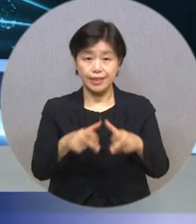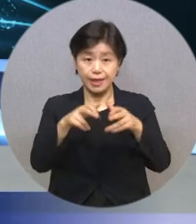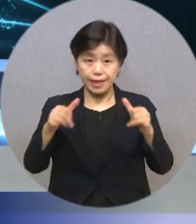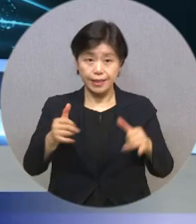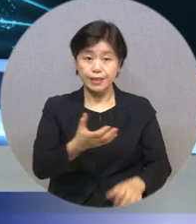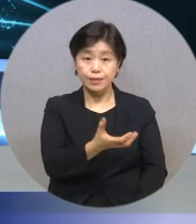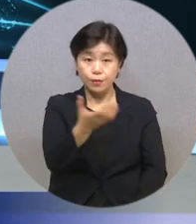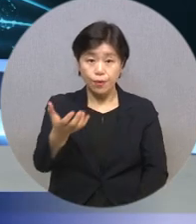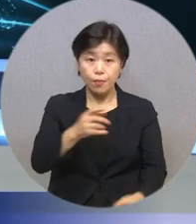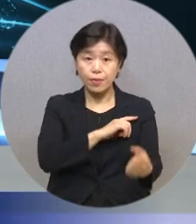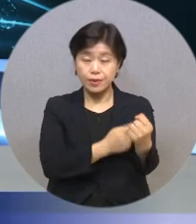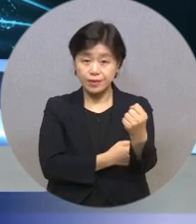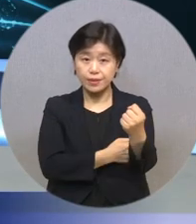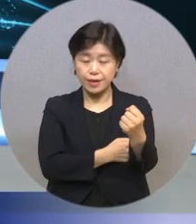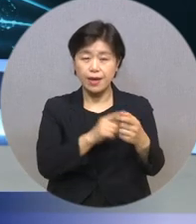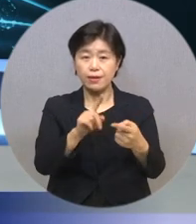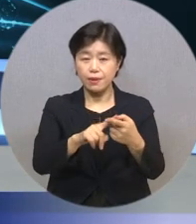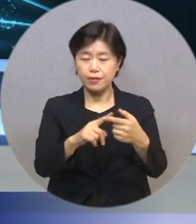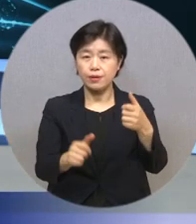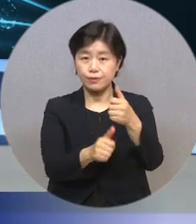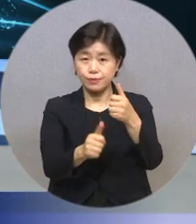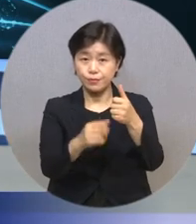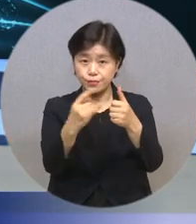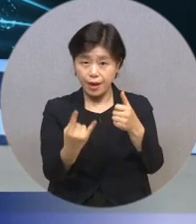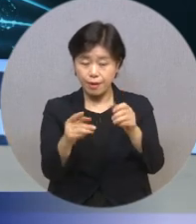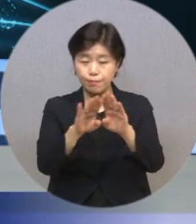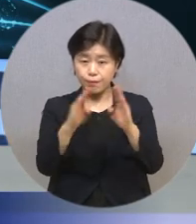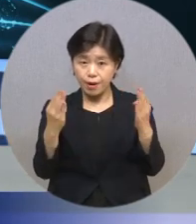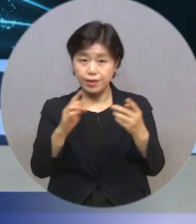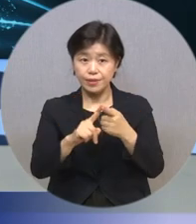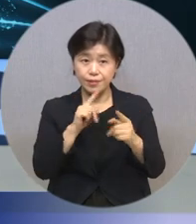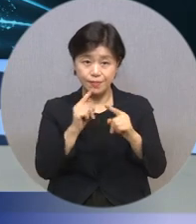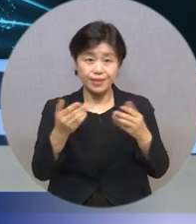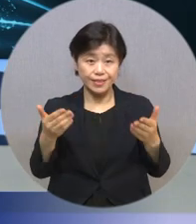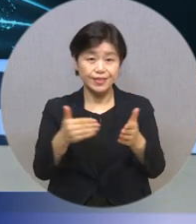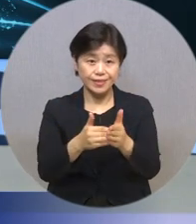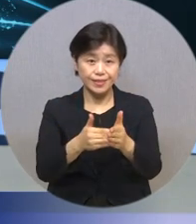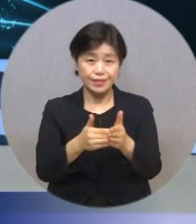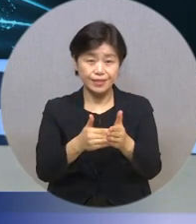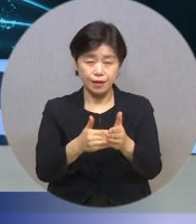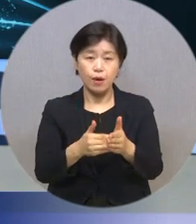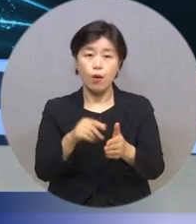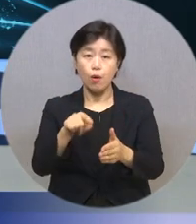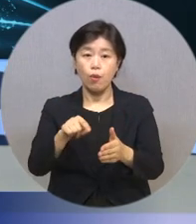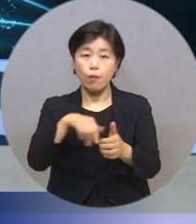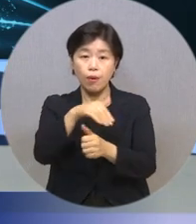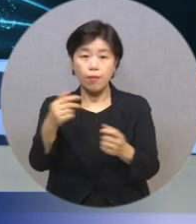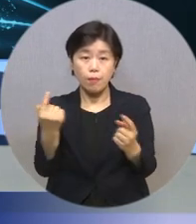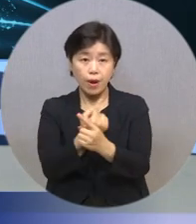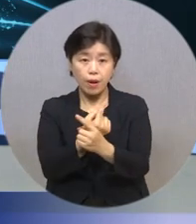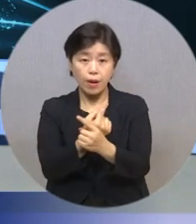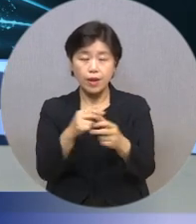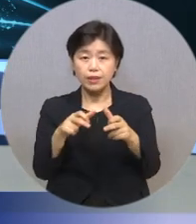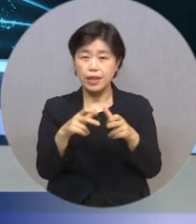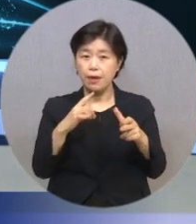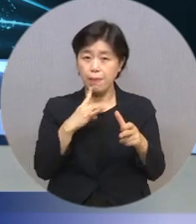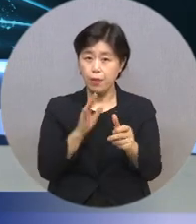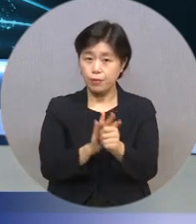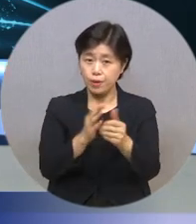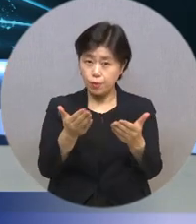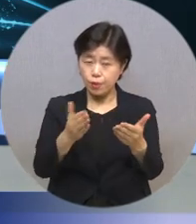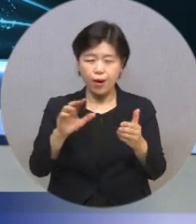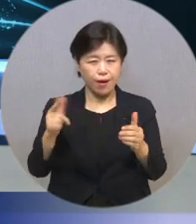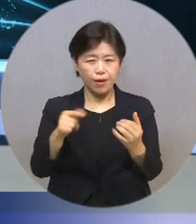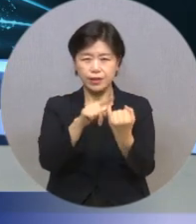장애인 이동편이 증진 특별위원회가 출범했다는 소식 전해드렸는데요 이동편익에서는 장애인뿐 아니라 임산부와 노인